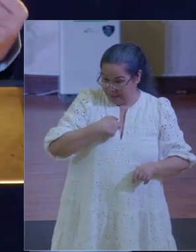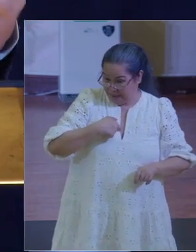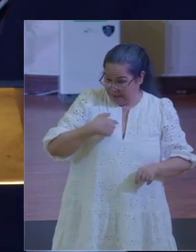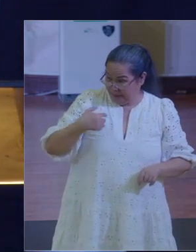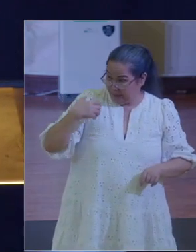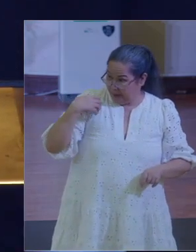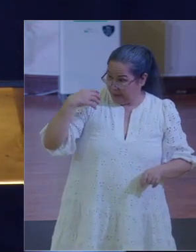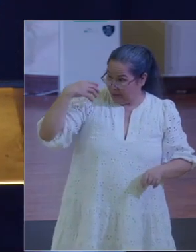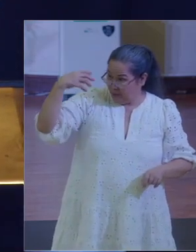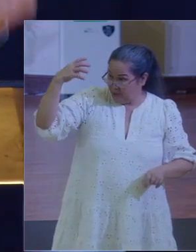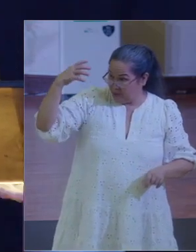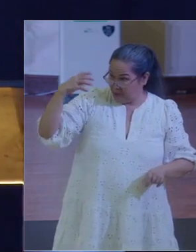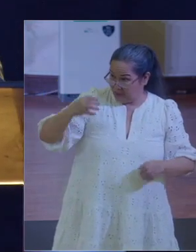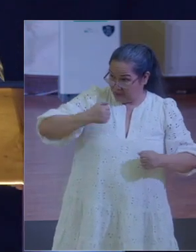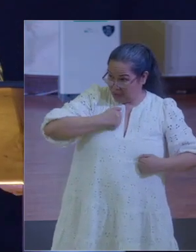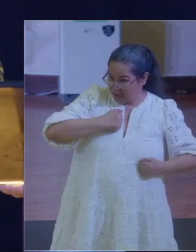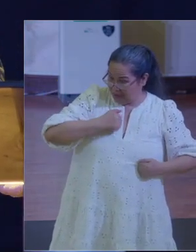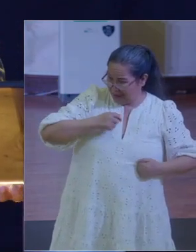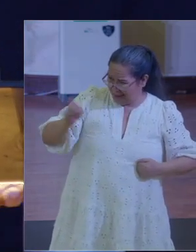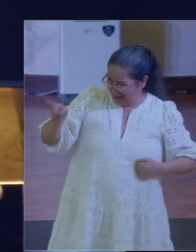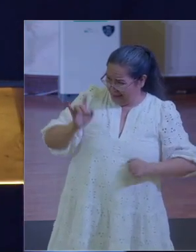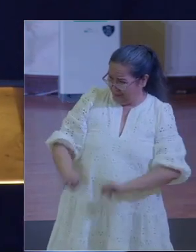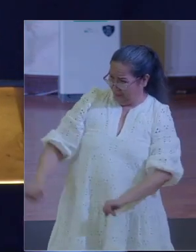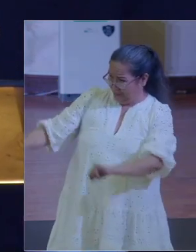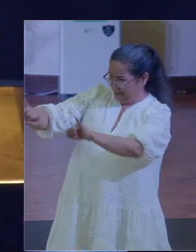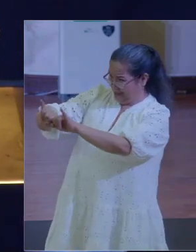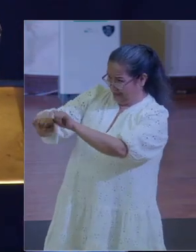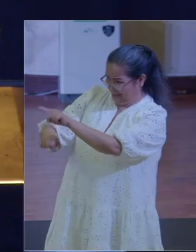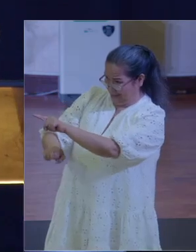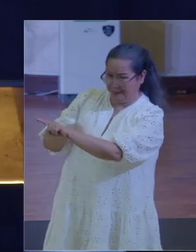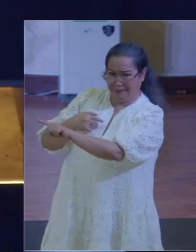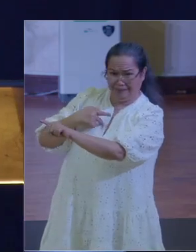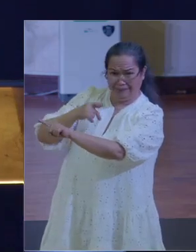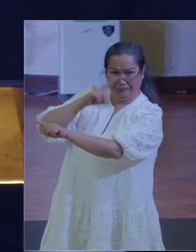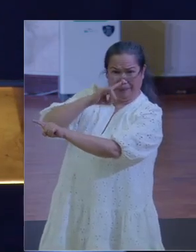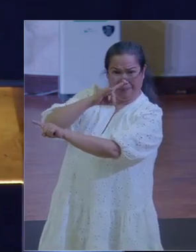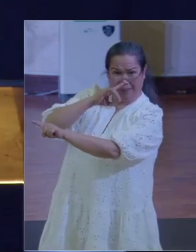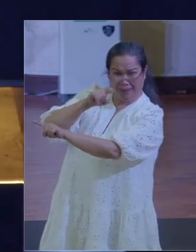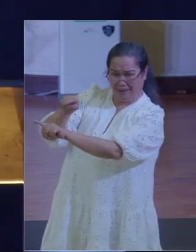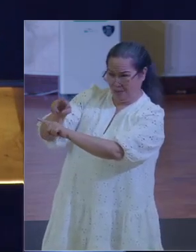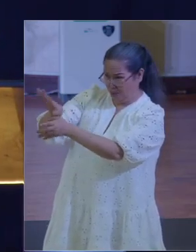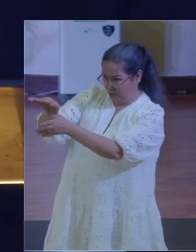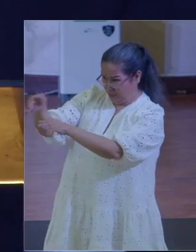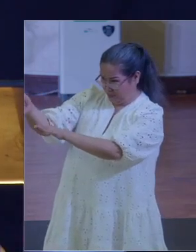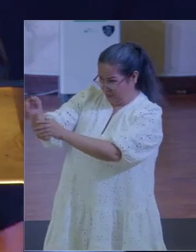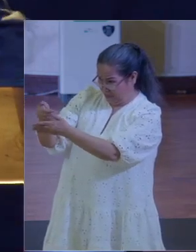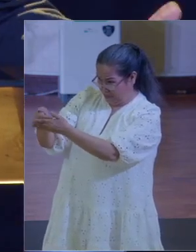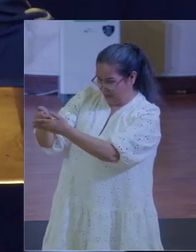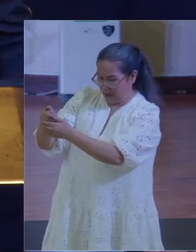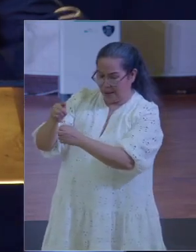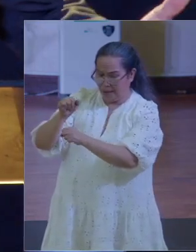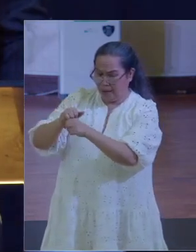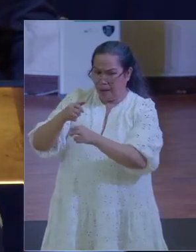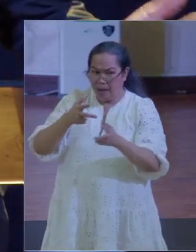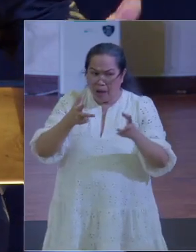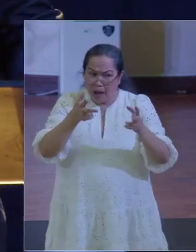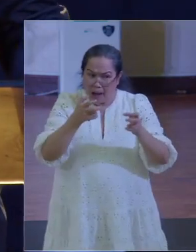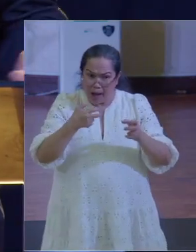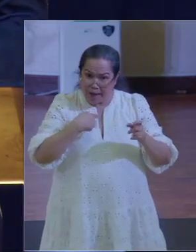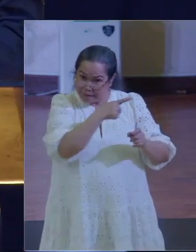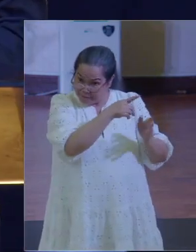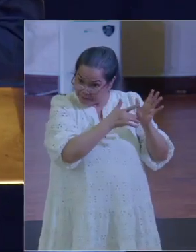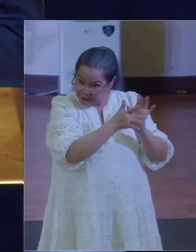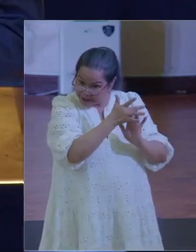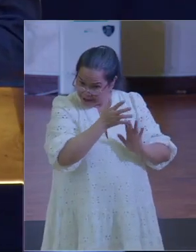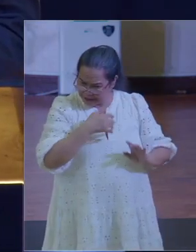importante sa kanya o pinapahalaga niya. So nung narinig ng centurion na si Jesus ay nandiyan, pinadala niya yung mga elders ng